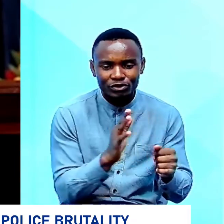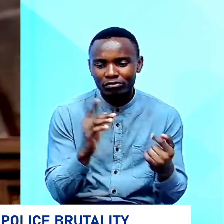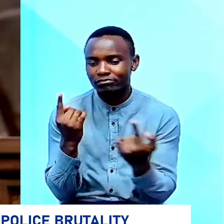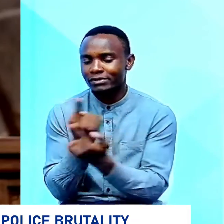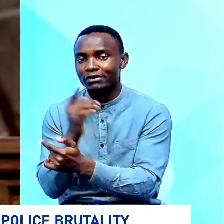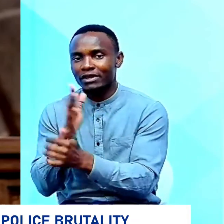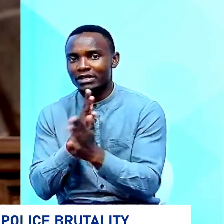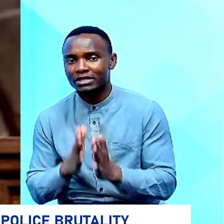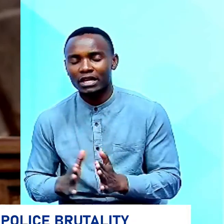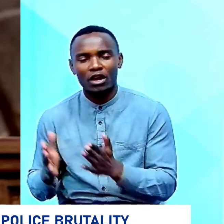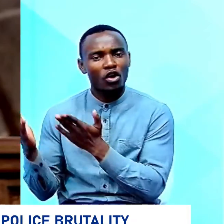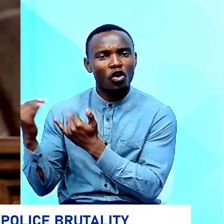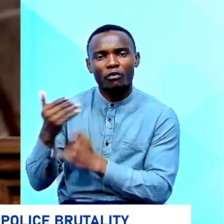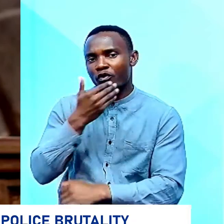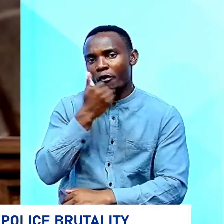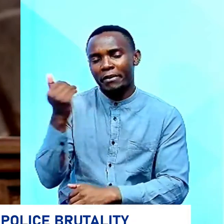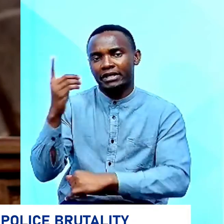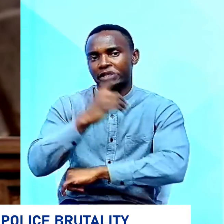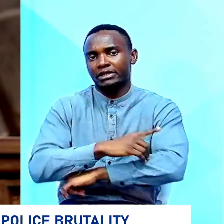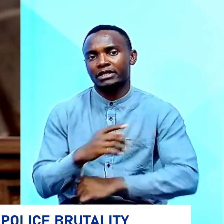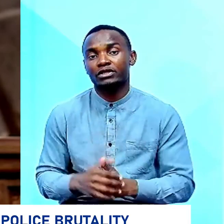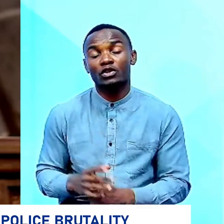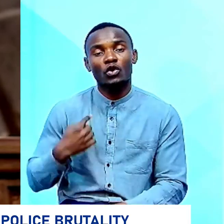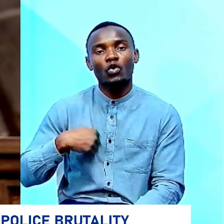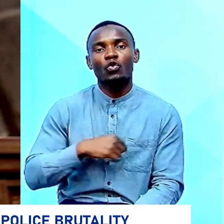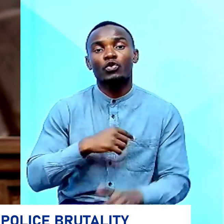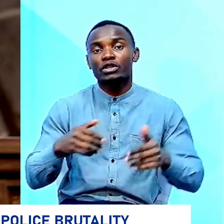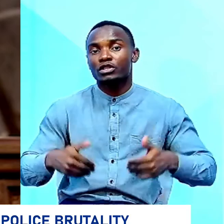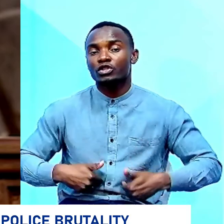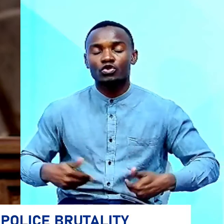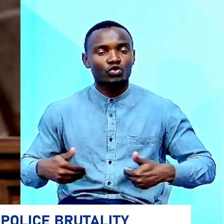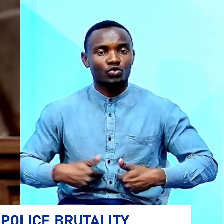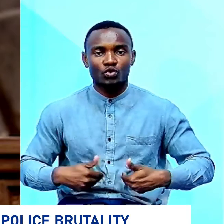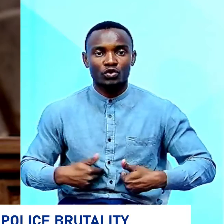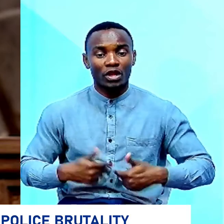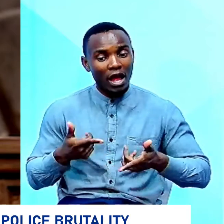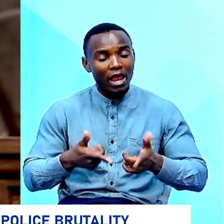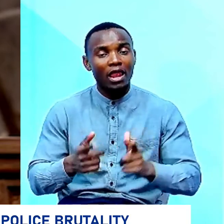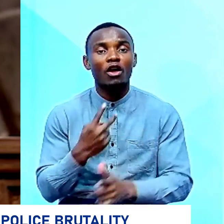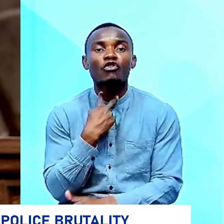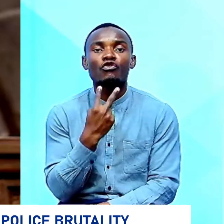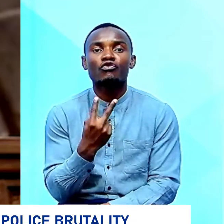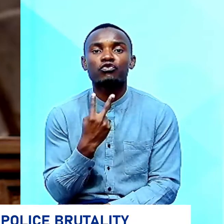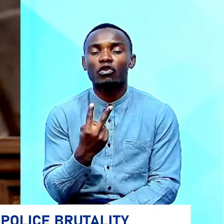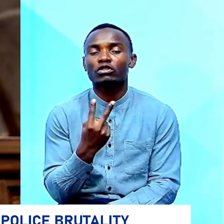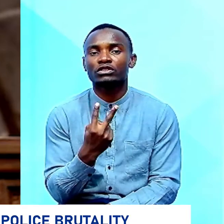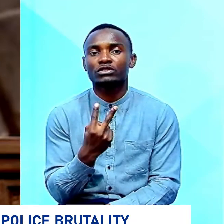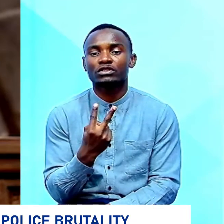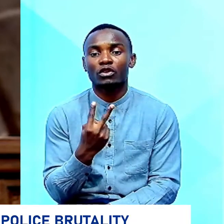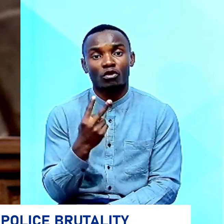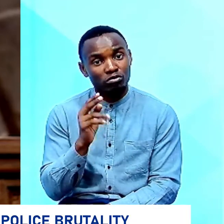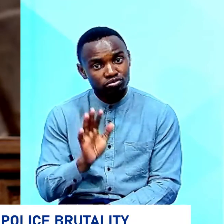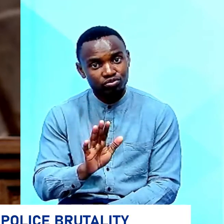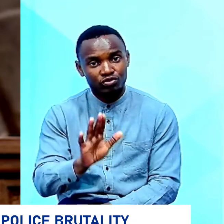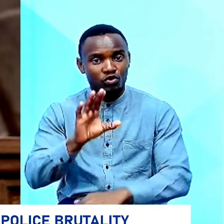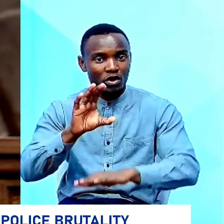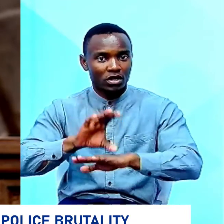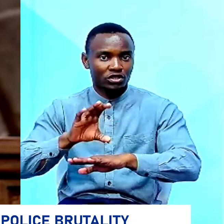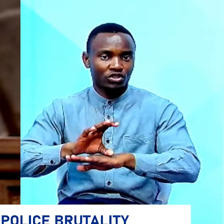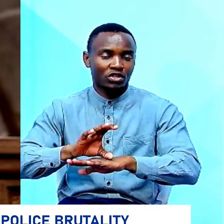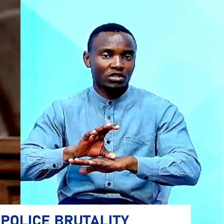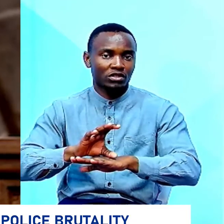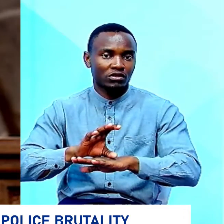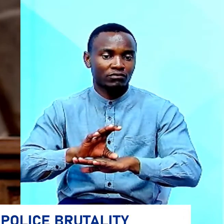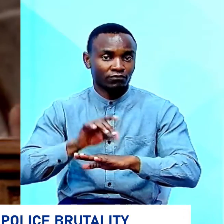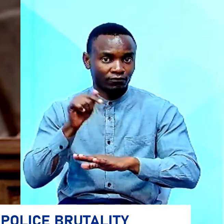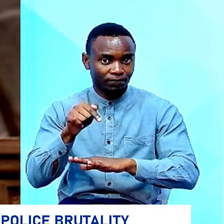days. Young people of this country, we say, let your voice, let the collective voice of your church serve as a moral